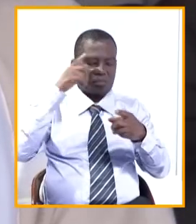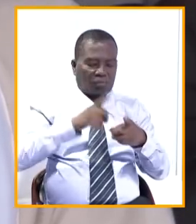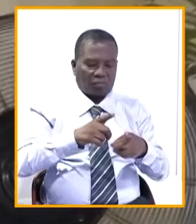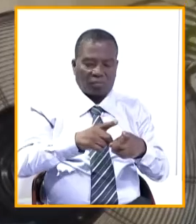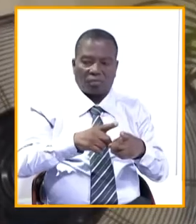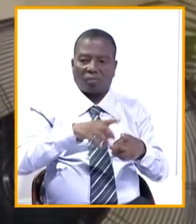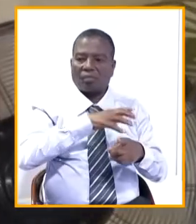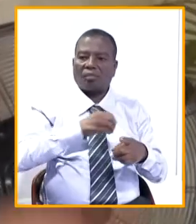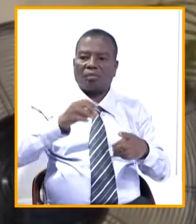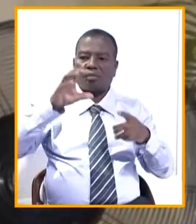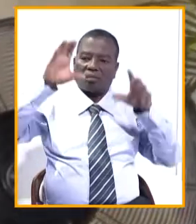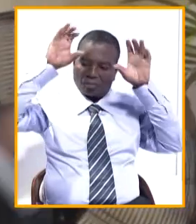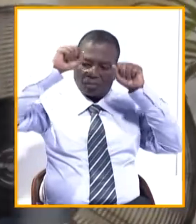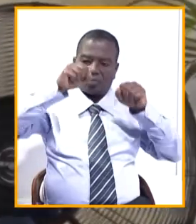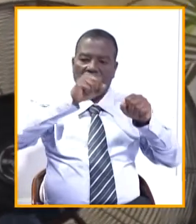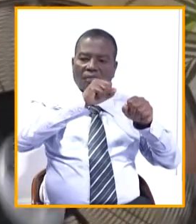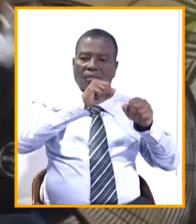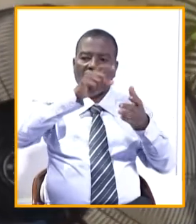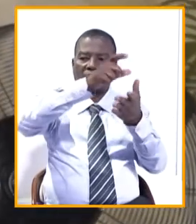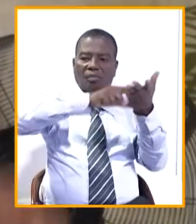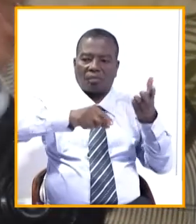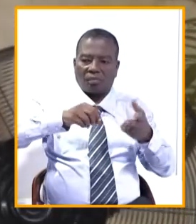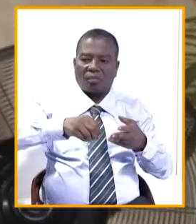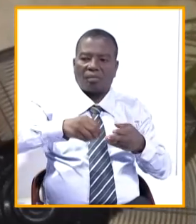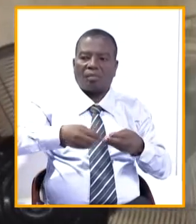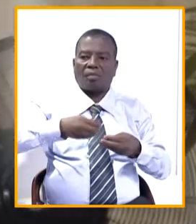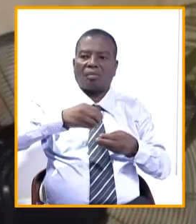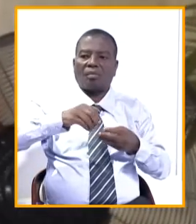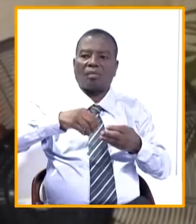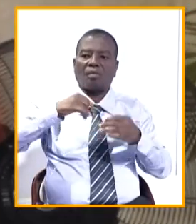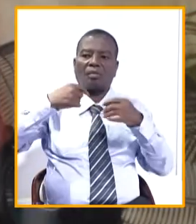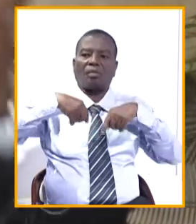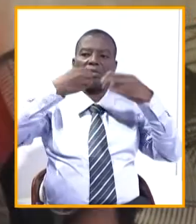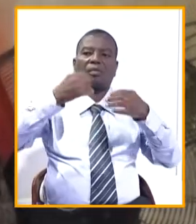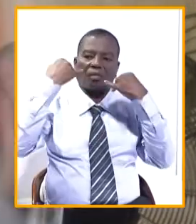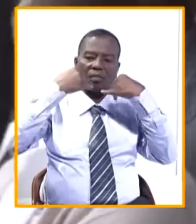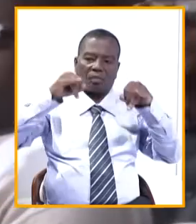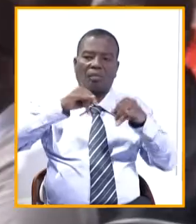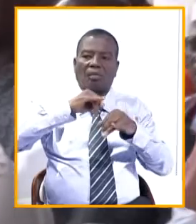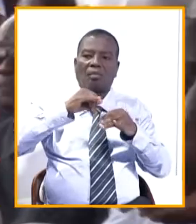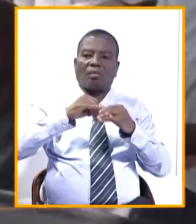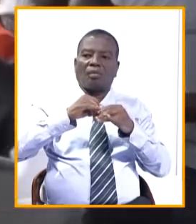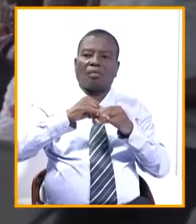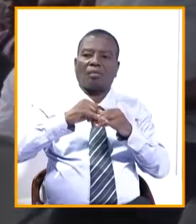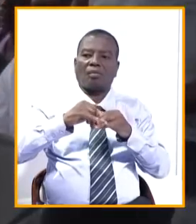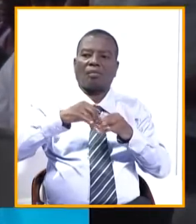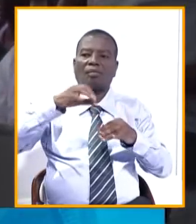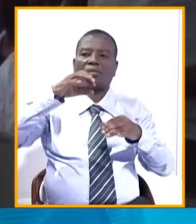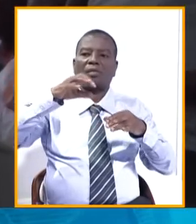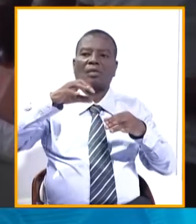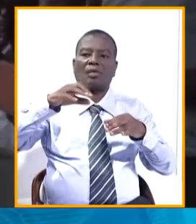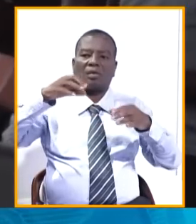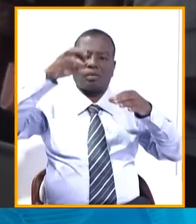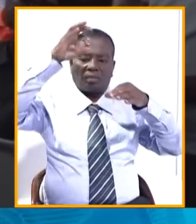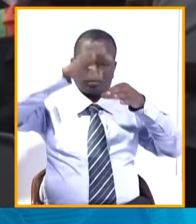le président des quartiers puisse remonter aussi aux autorités locales les préoccupations des jeunes. Élu à la tête de